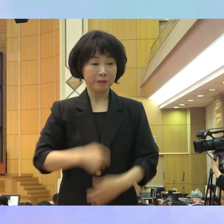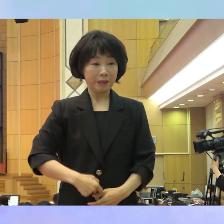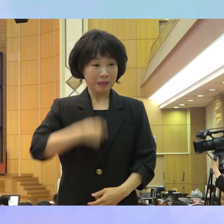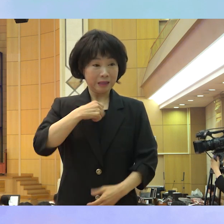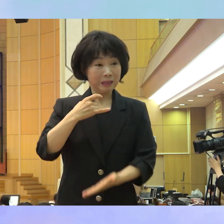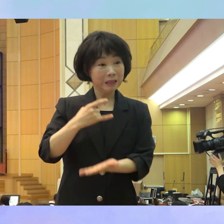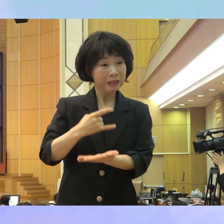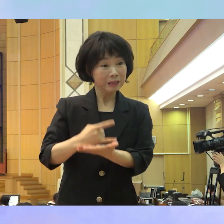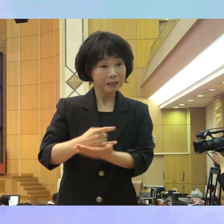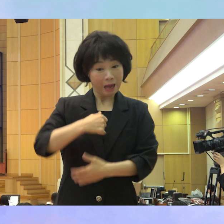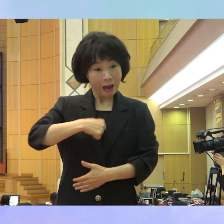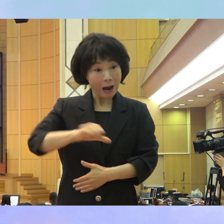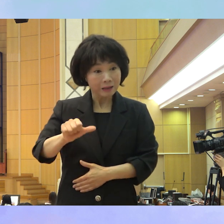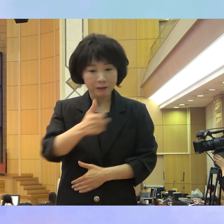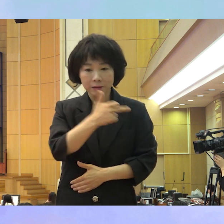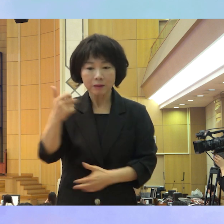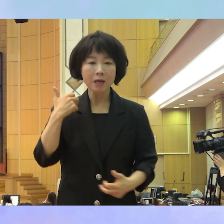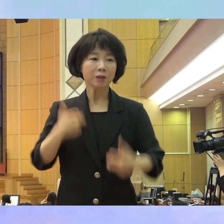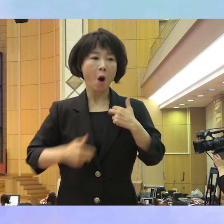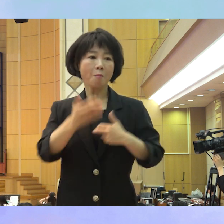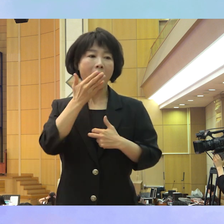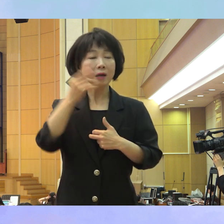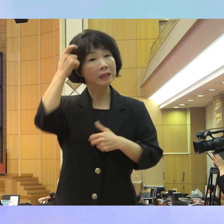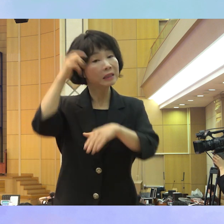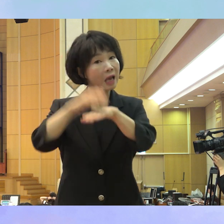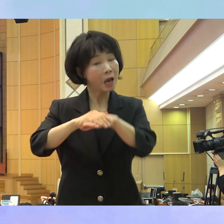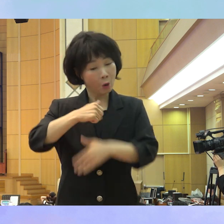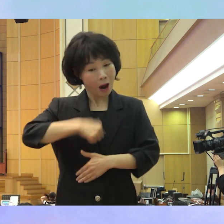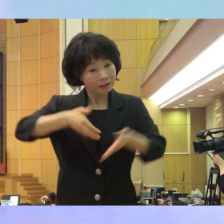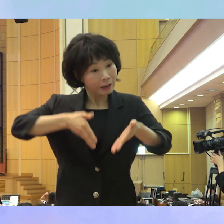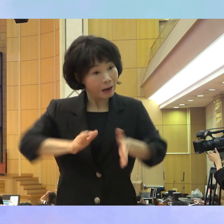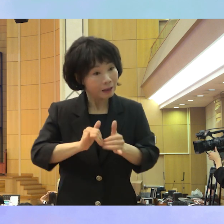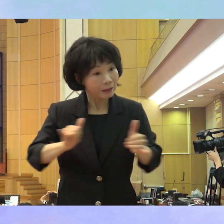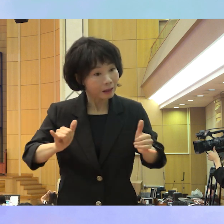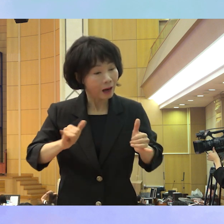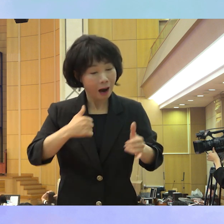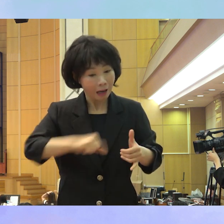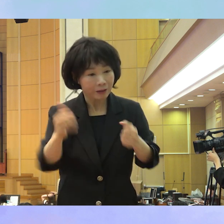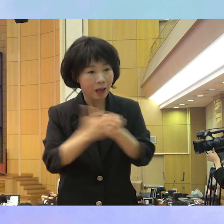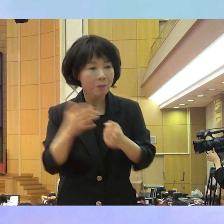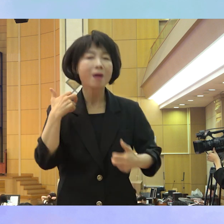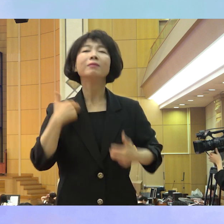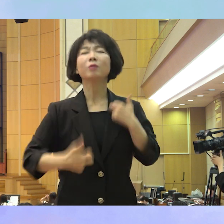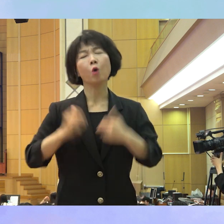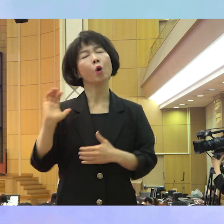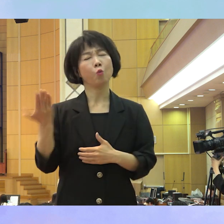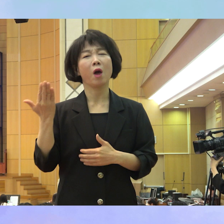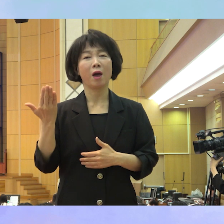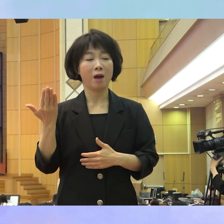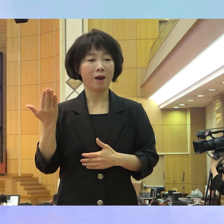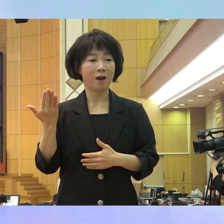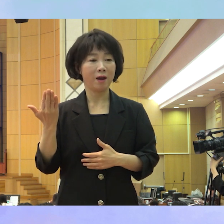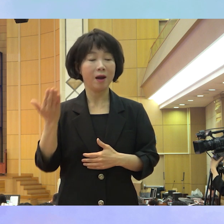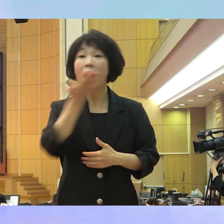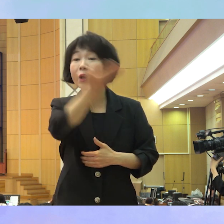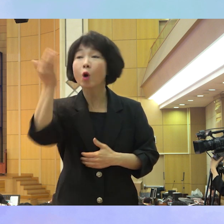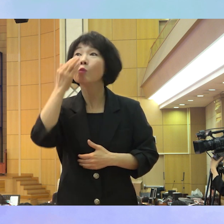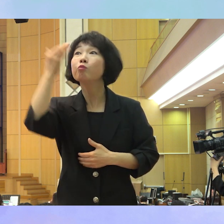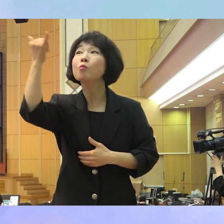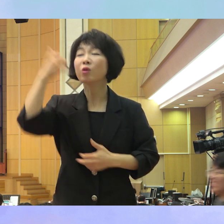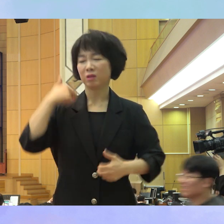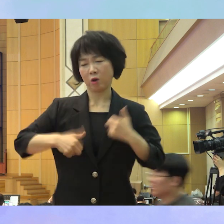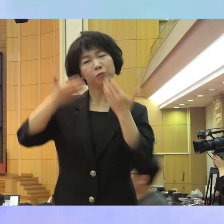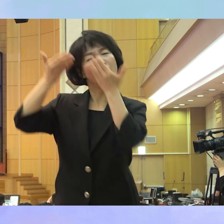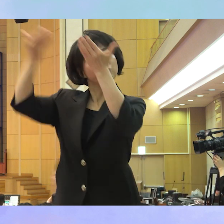아비는 크게 즐거울 것이요 지혜로운 자식을 낳은 자는 그를 인하여 즐거울 것이니라. 내 부모를